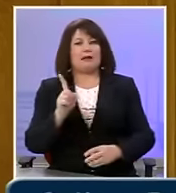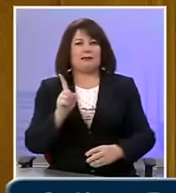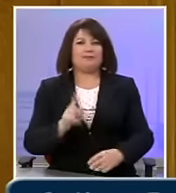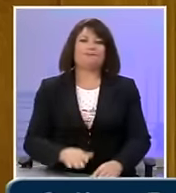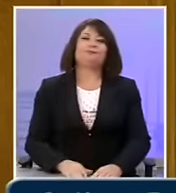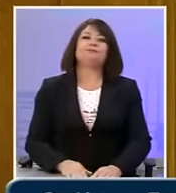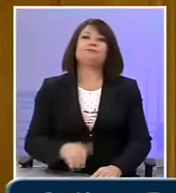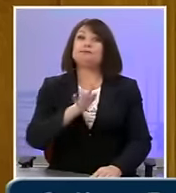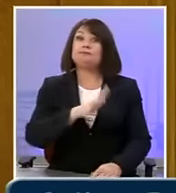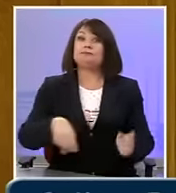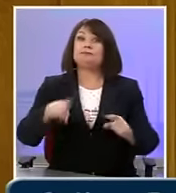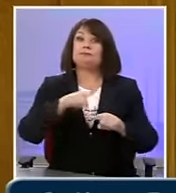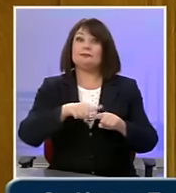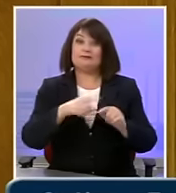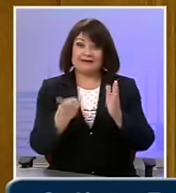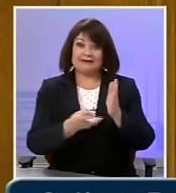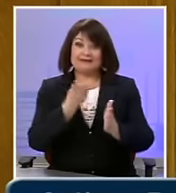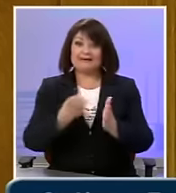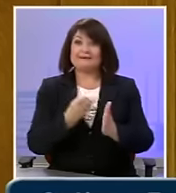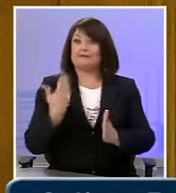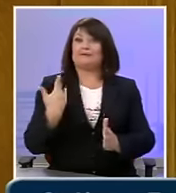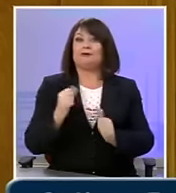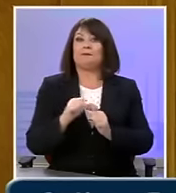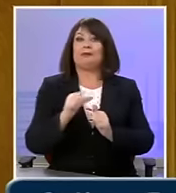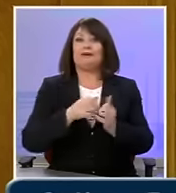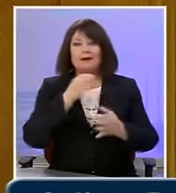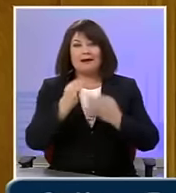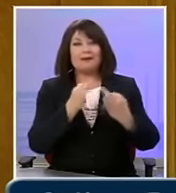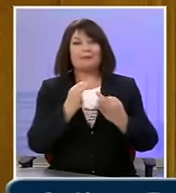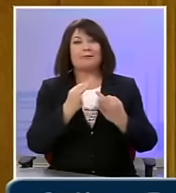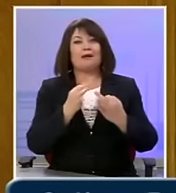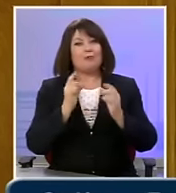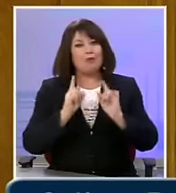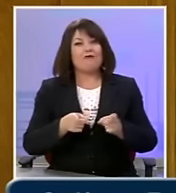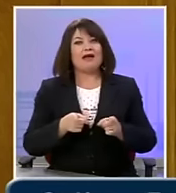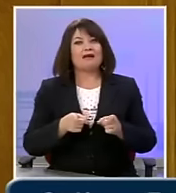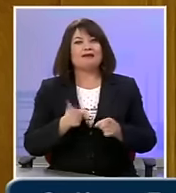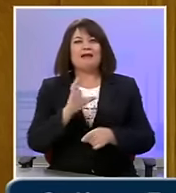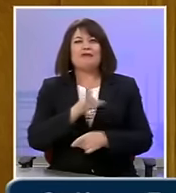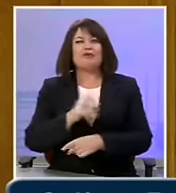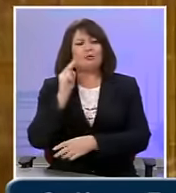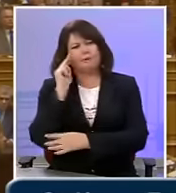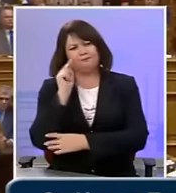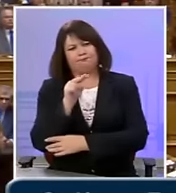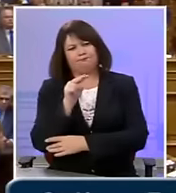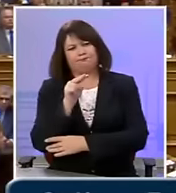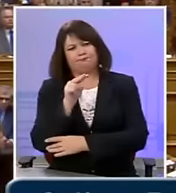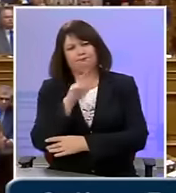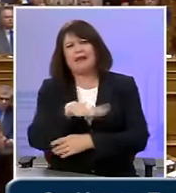πήρε το λόγο 3 φορές τους τελευταίους μήνες. Η Ευρώπη λοιπόν σας κοιτούσε και αναρωτιόταν